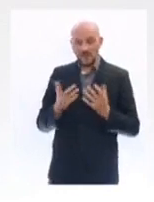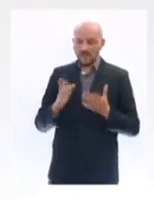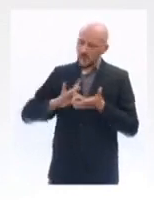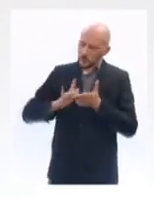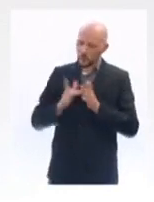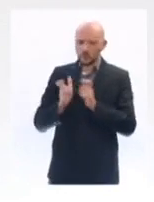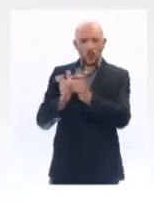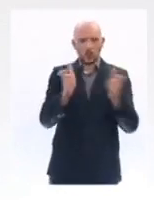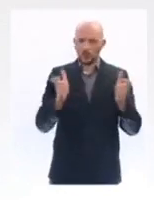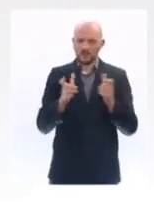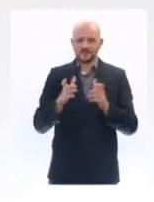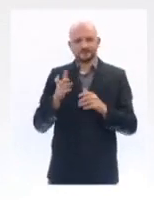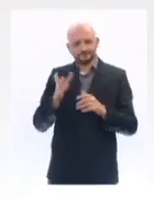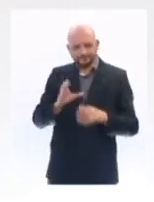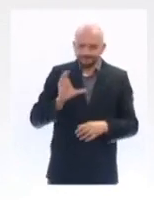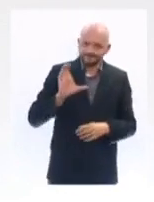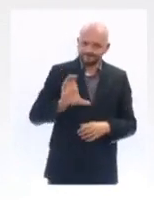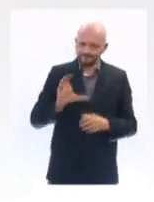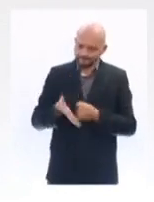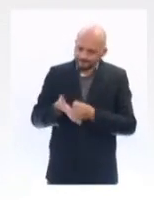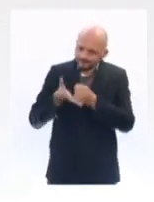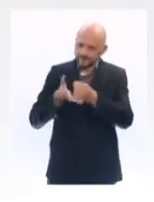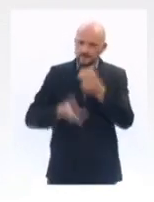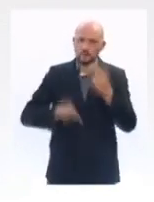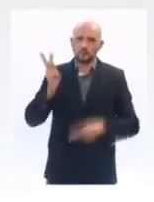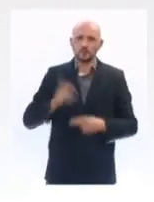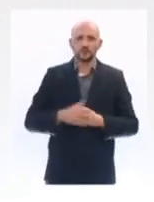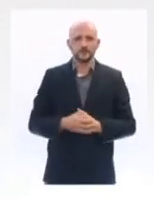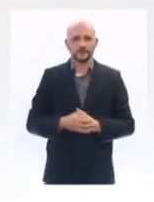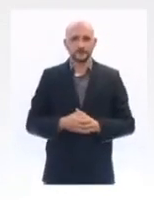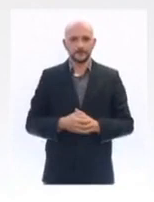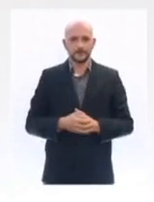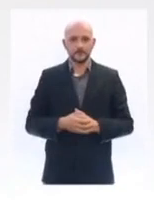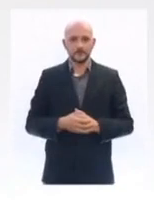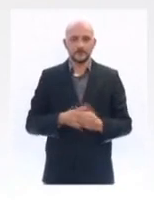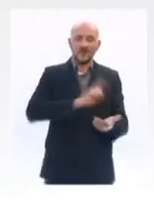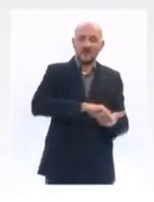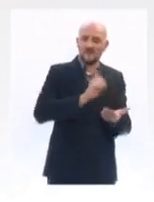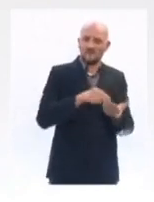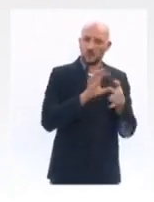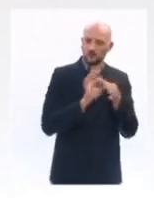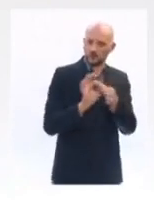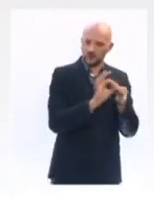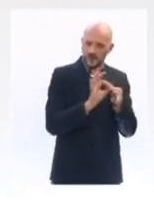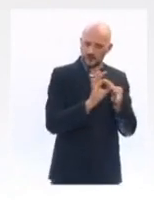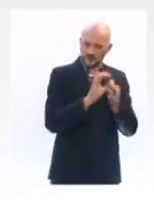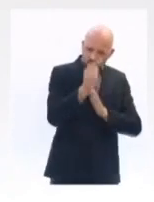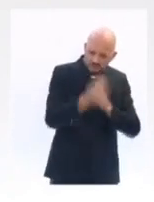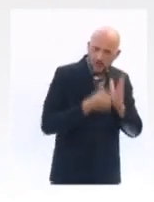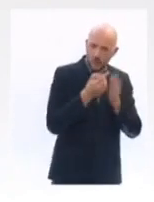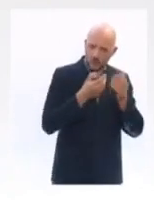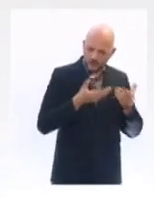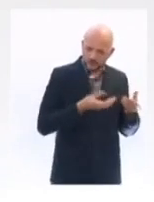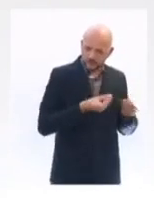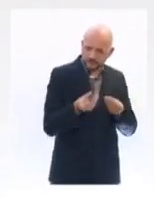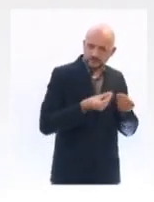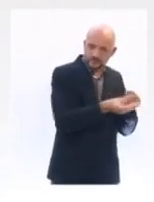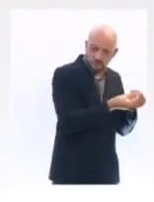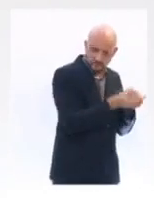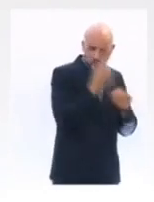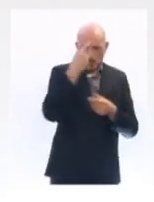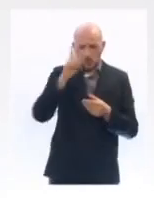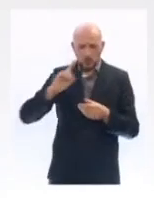pour les indépendants, les artisans, les commerçants. Je pense évidemment aux restaurateurs, aux patrons de bars, aux coiffeurs, aux magasins de